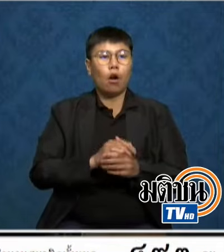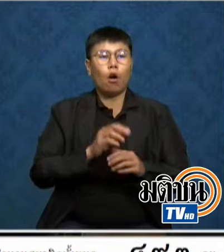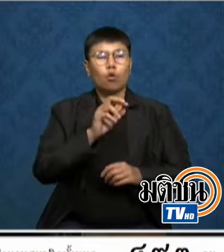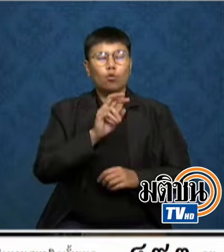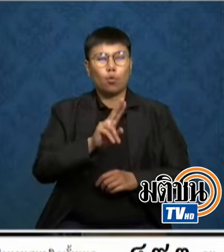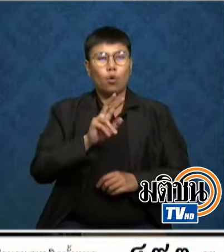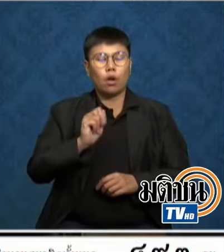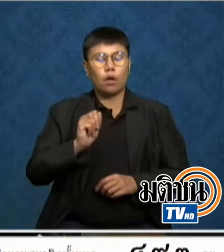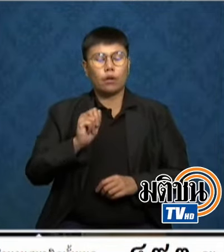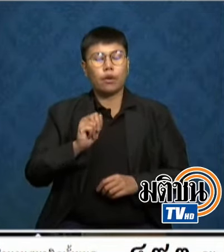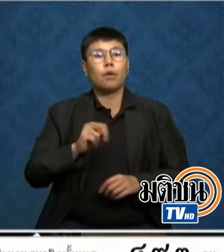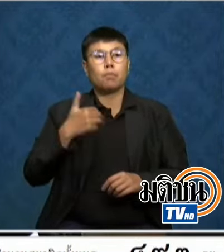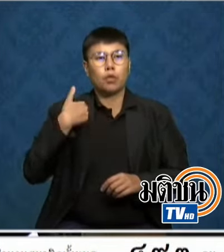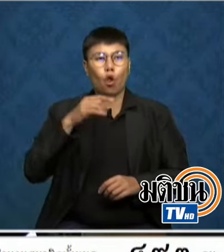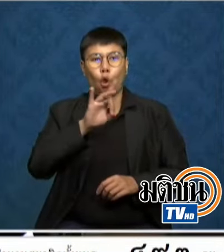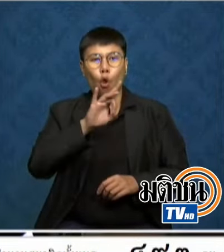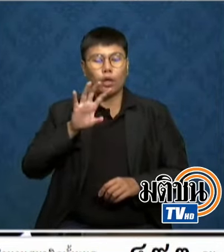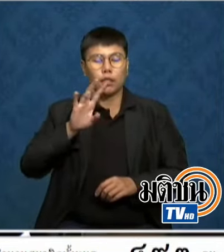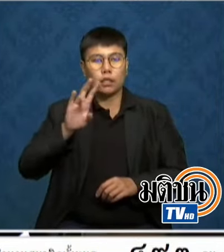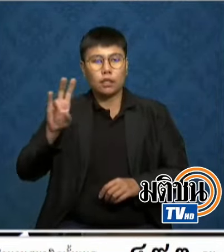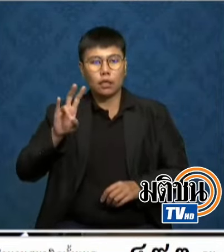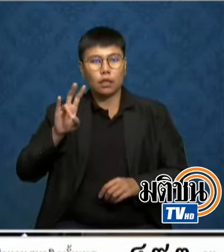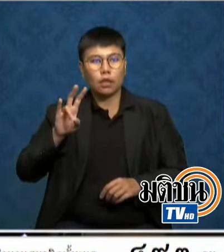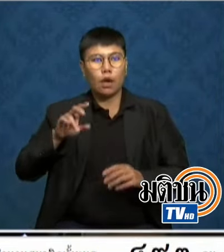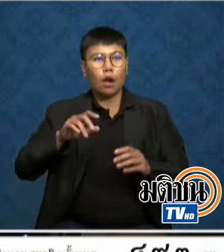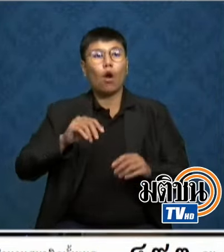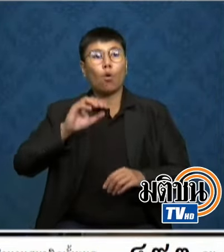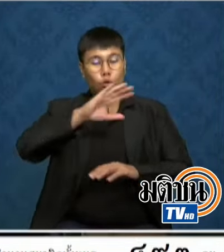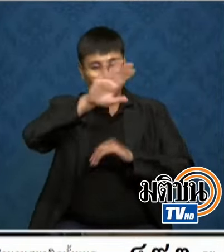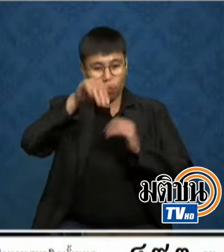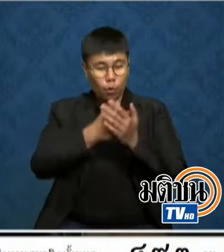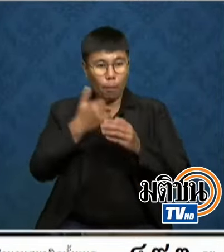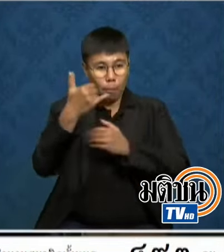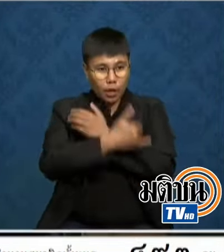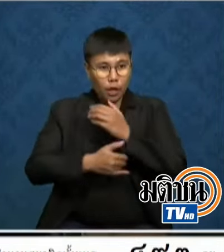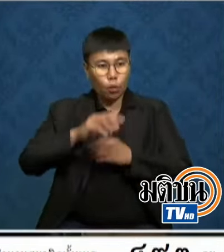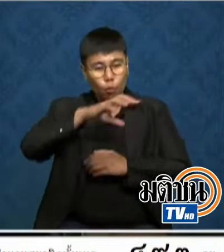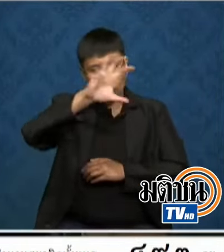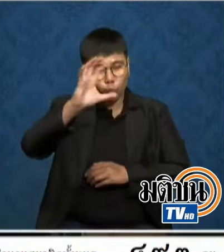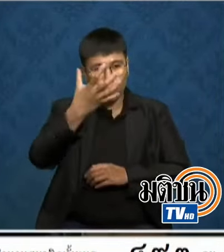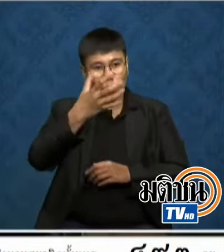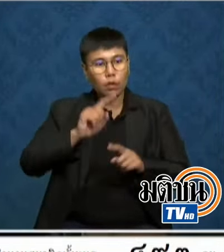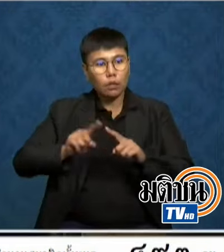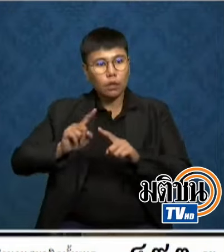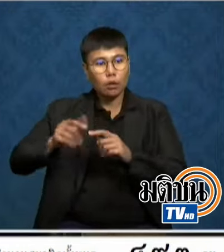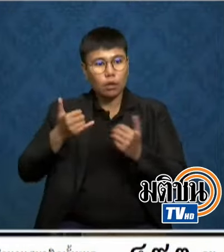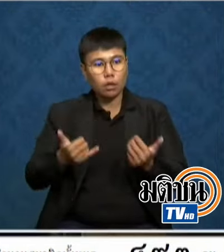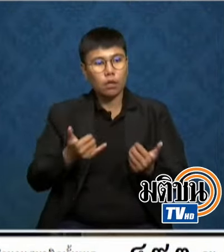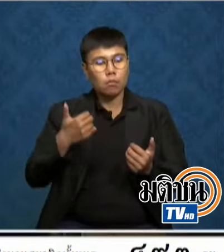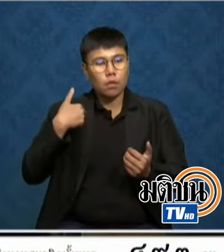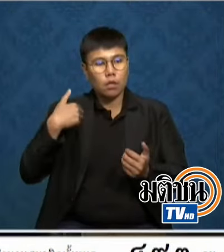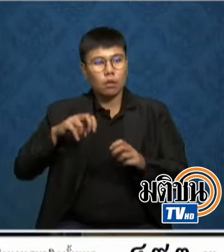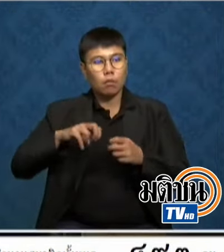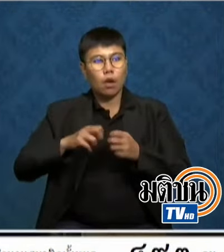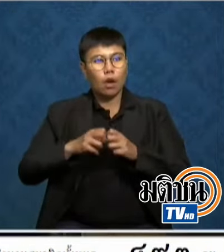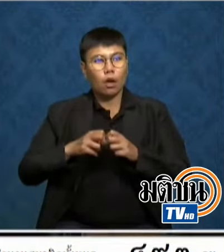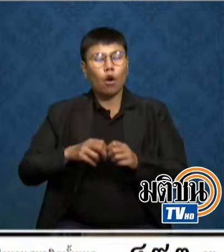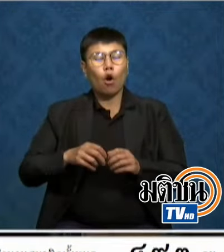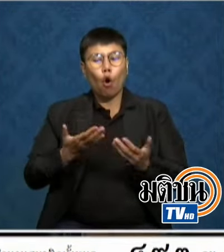ติได้คะแนน177เสียงจากทั่วโลกแล้วแต่เราเนี่ยตอนนี้มีปัญหาในเรื่องเกี่ยวกับผู้ลี้ภัยชาวเวียด